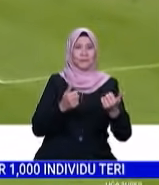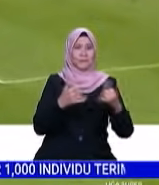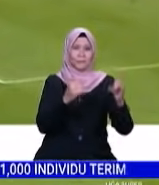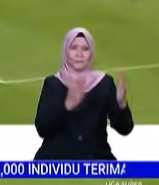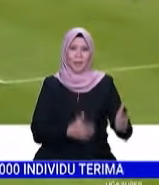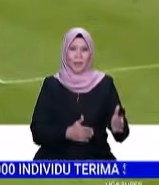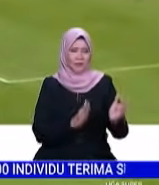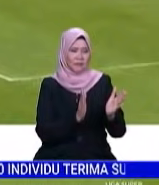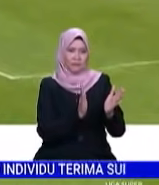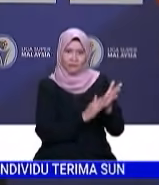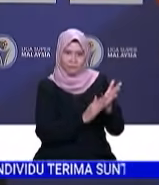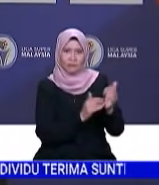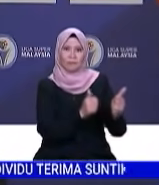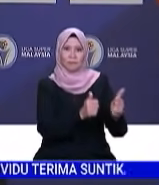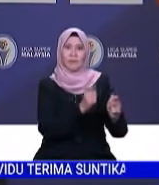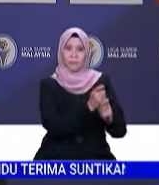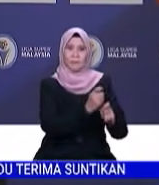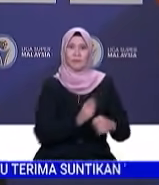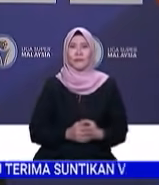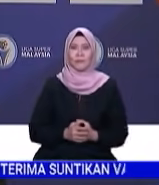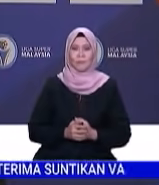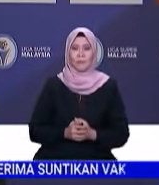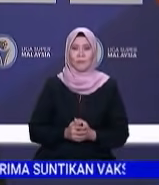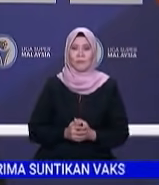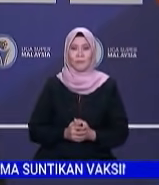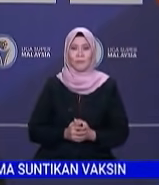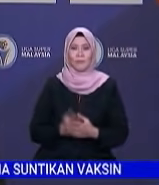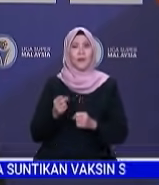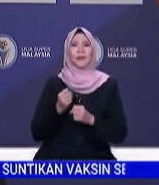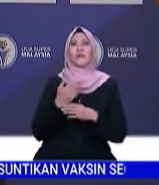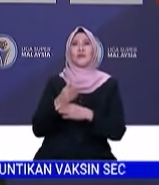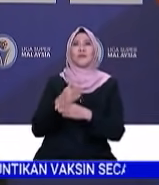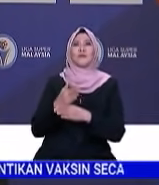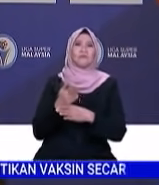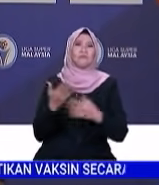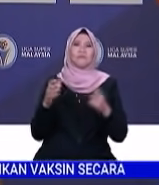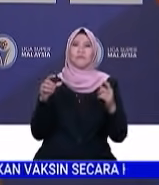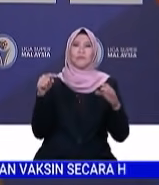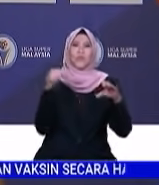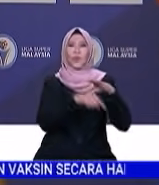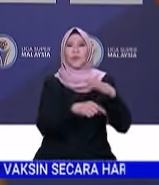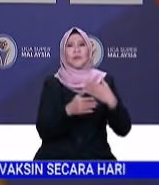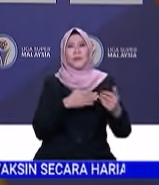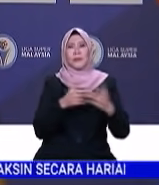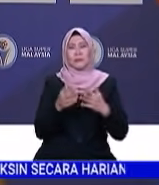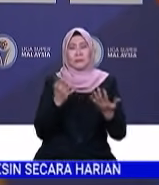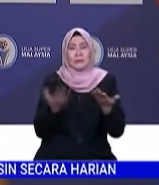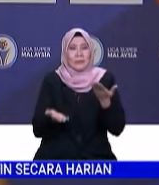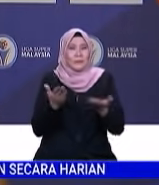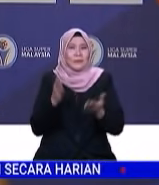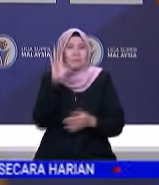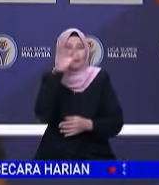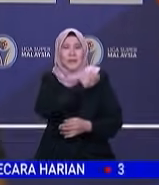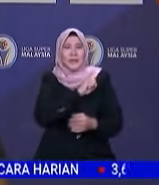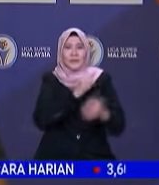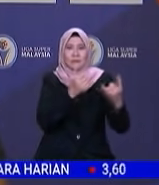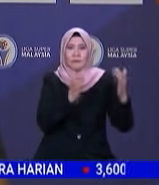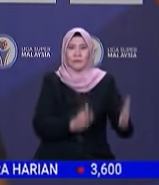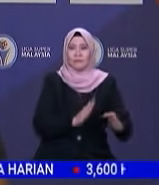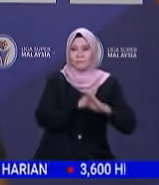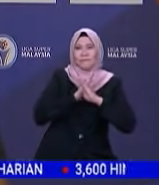buahnya. Dan kita concede goal which I think very soft mistakes by the